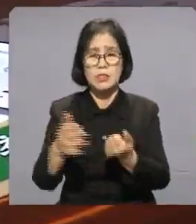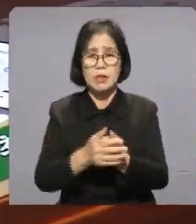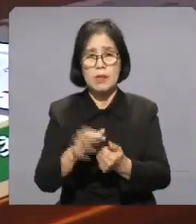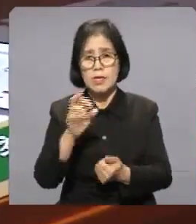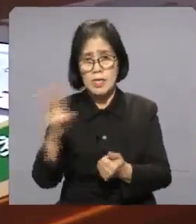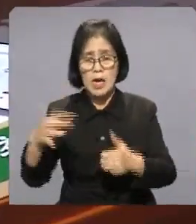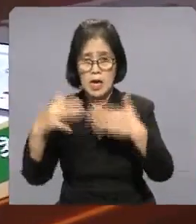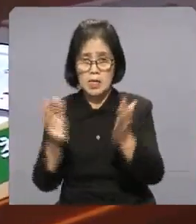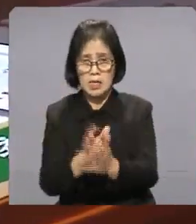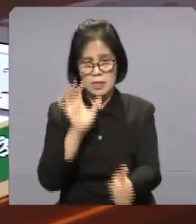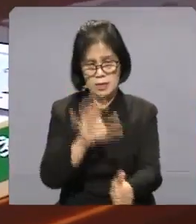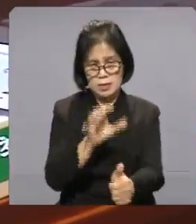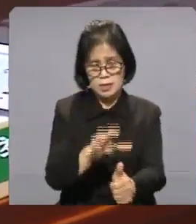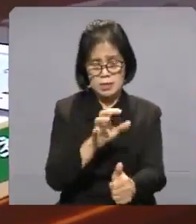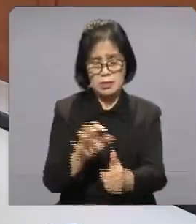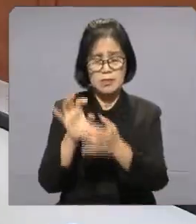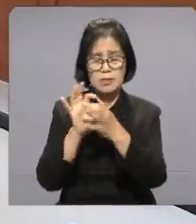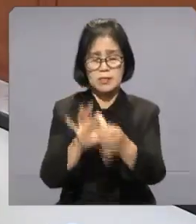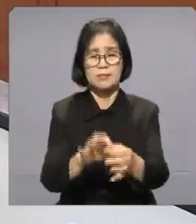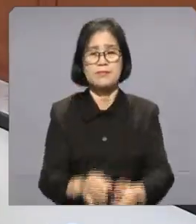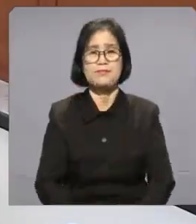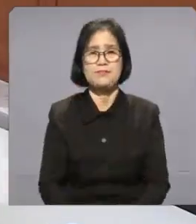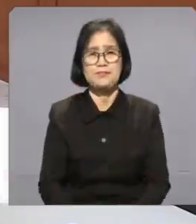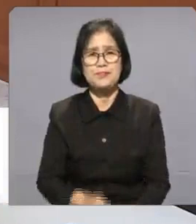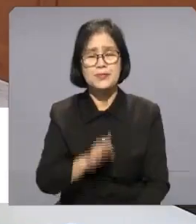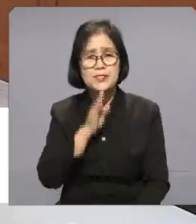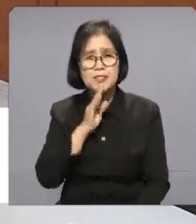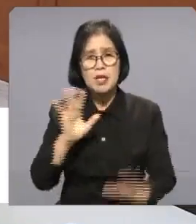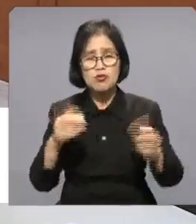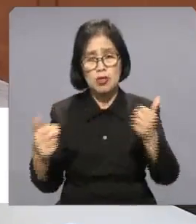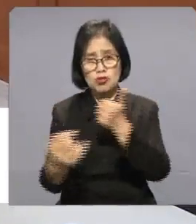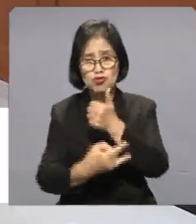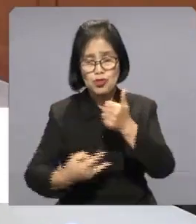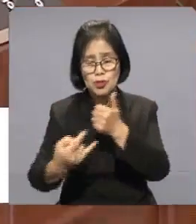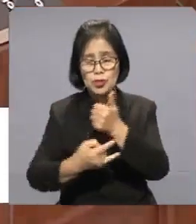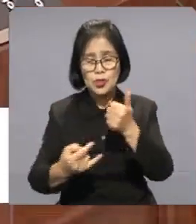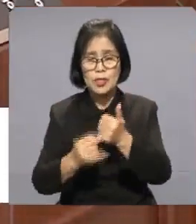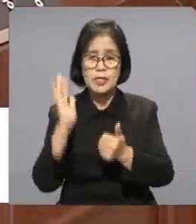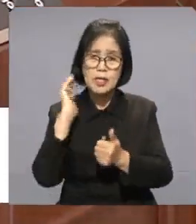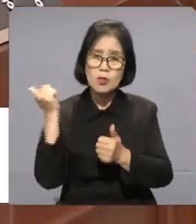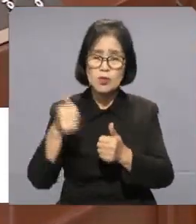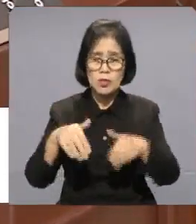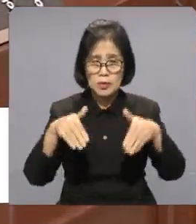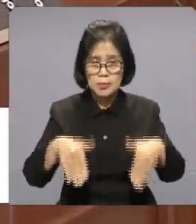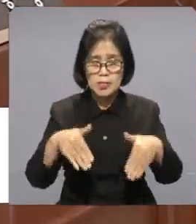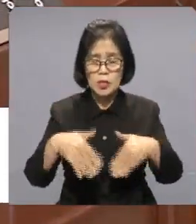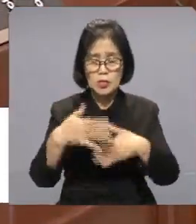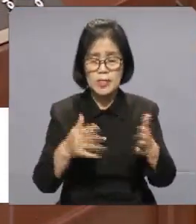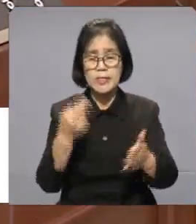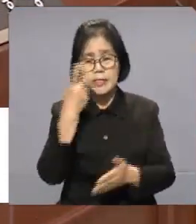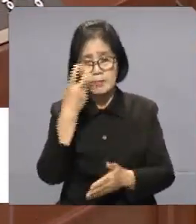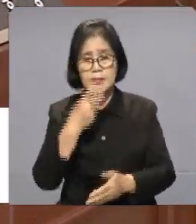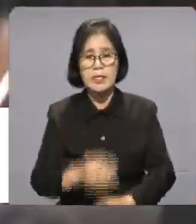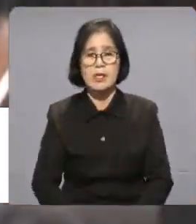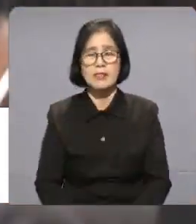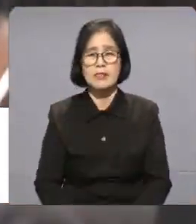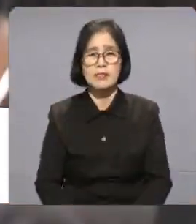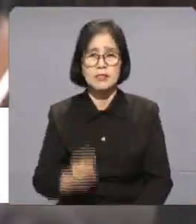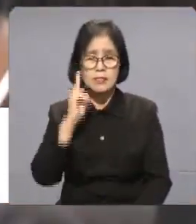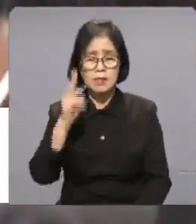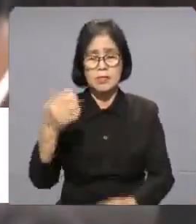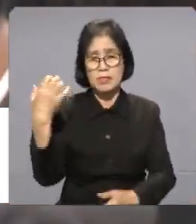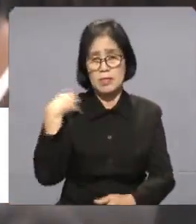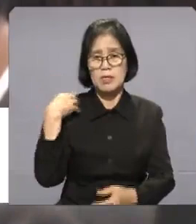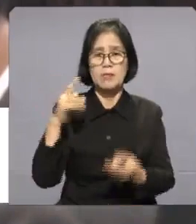야당의 질타로 이어졌습니다. 실제 국회 운영위원회 대통령 비서실 국정감사. 참사 책임을